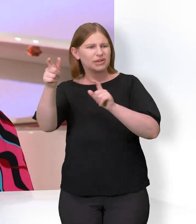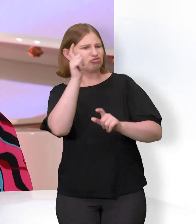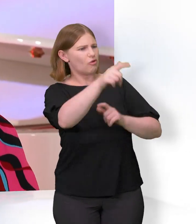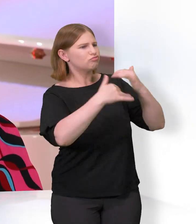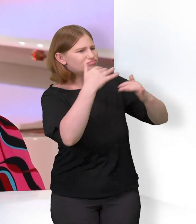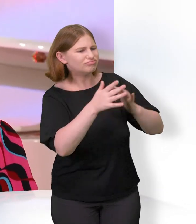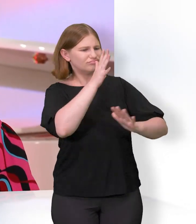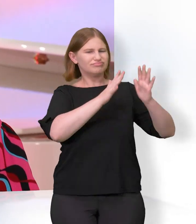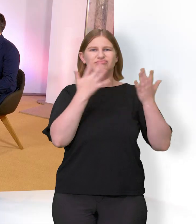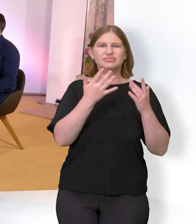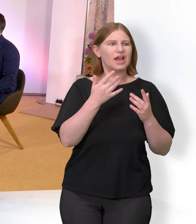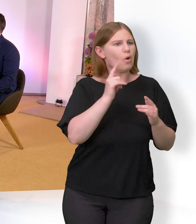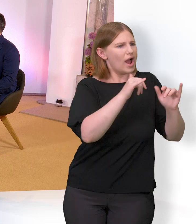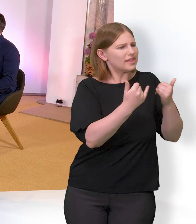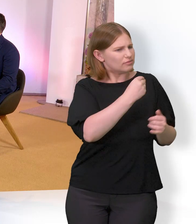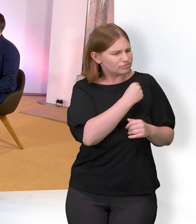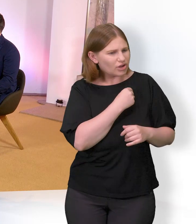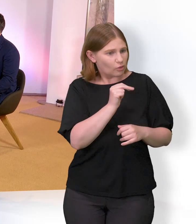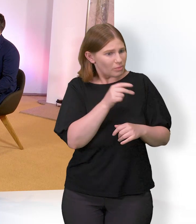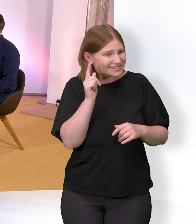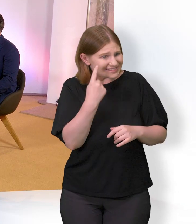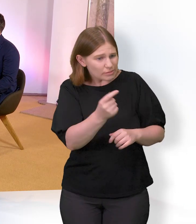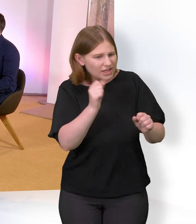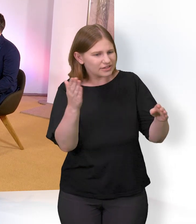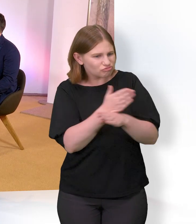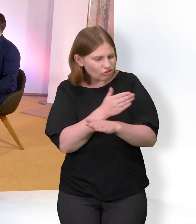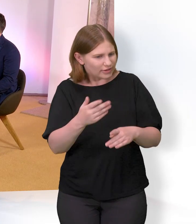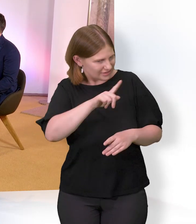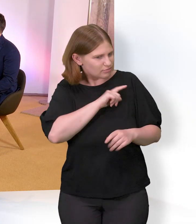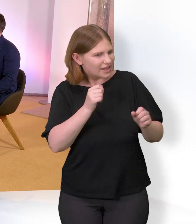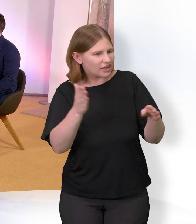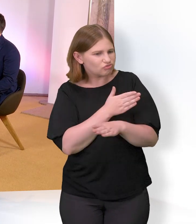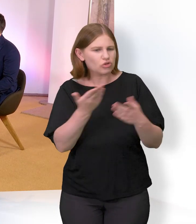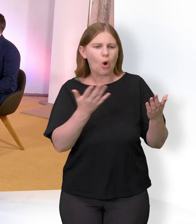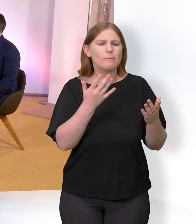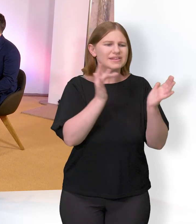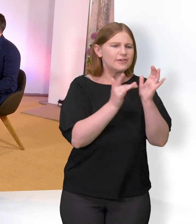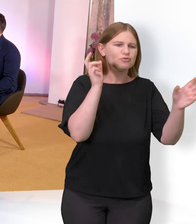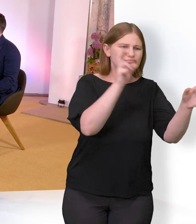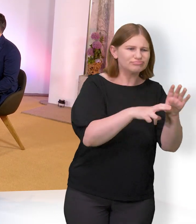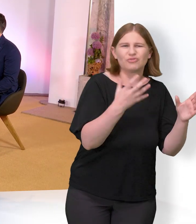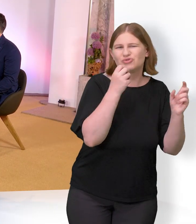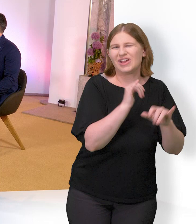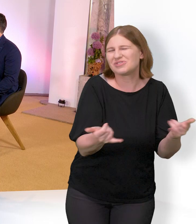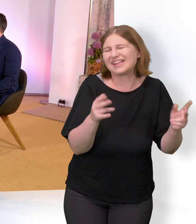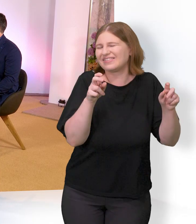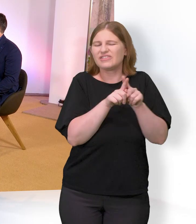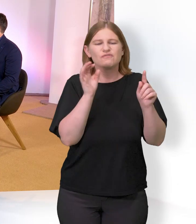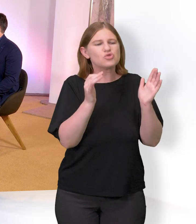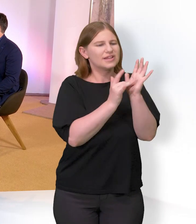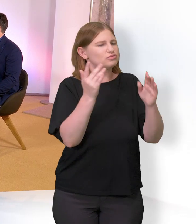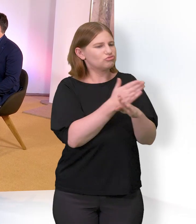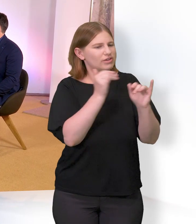eines Tages kannst du dich entscheiden, ob du Jesus nachfolgen willst oder nicht. Er will deine Schuld wegnehmen, er liebt dich, er kennt